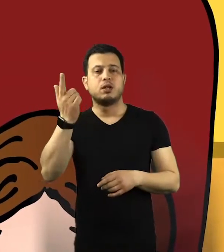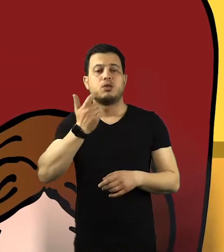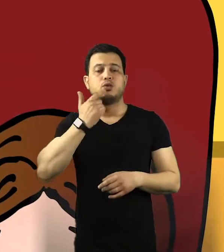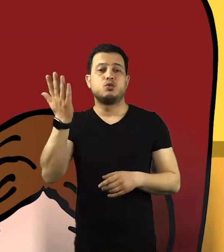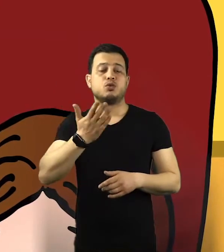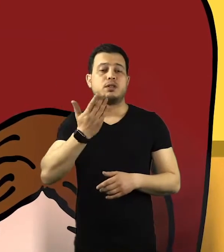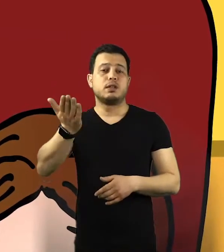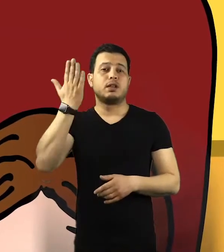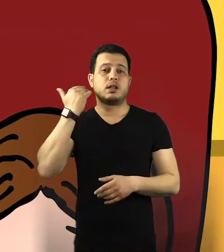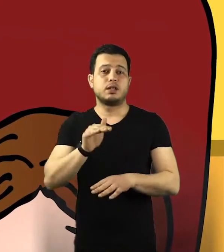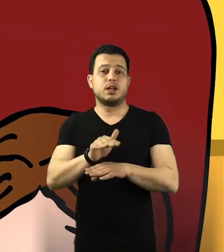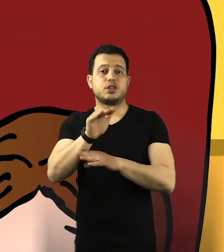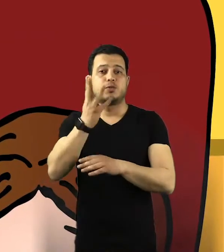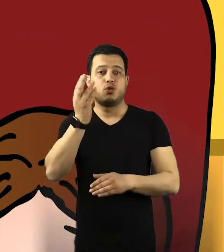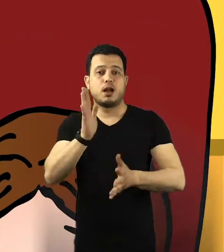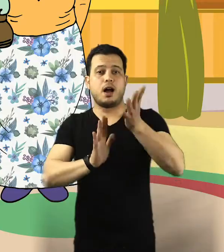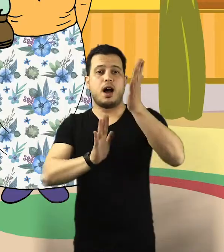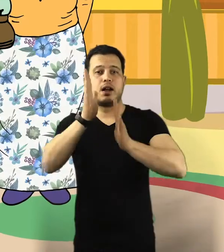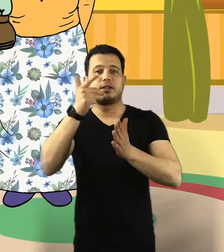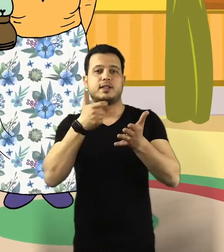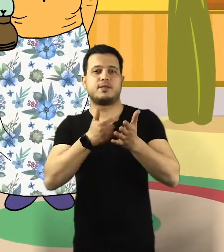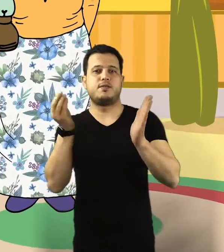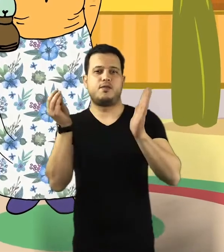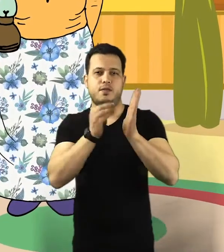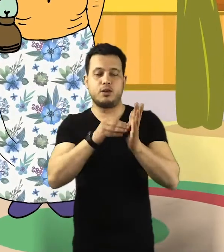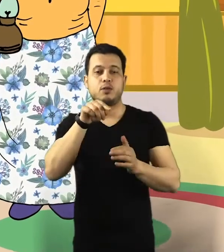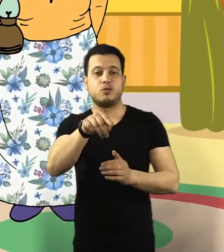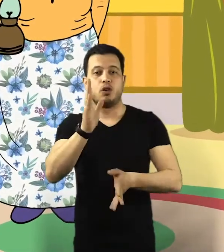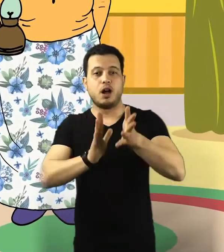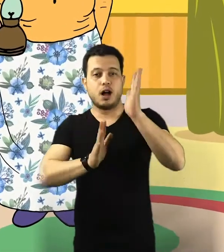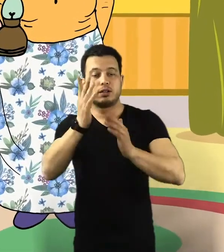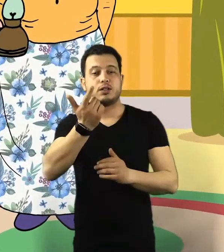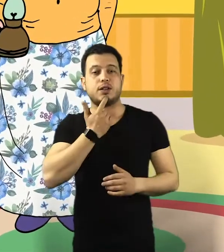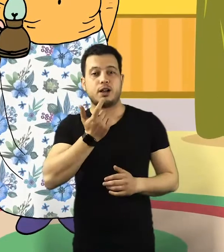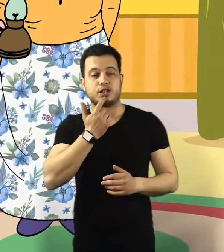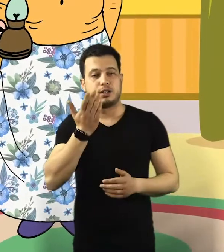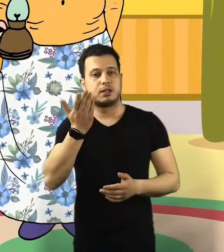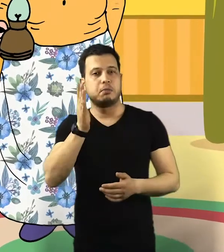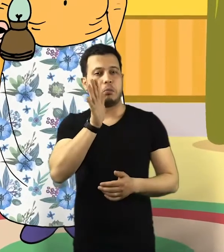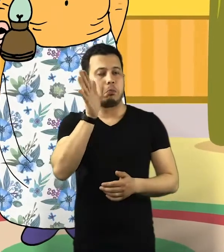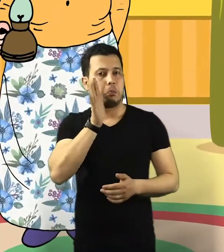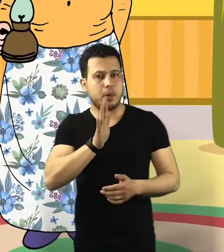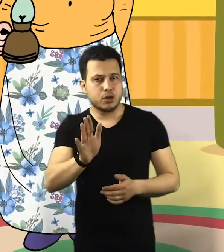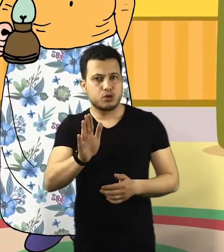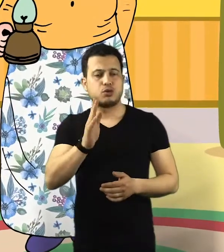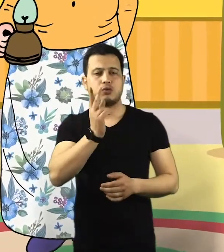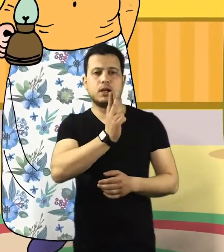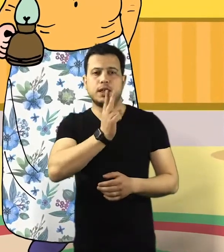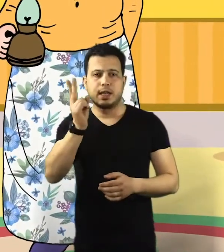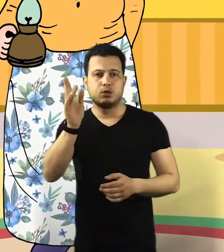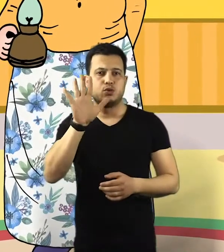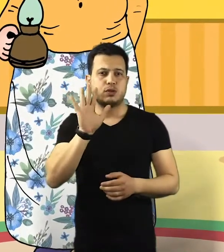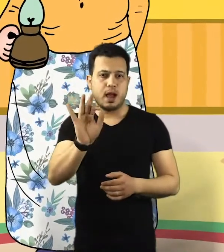boyunca yaşamış olan ağaçlara denir Bu ağaçların yaşları Beş yüz, yedi